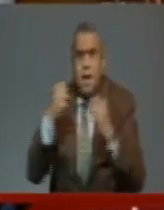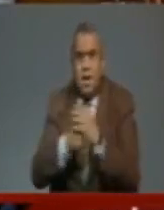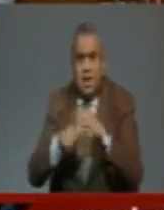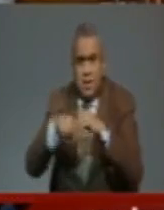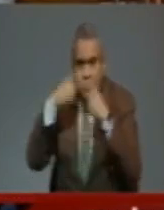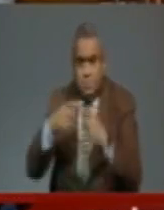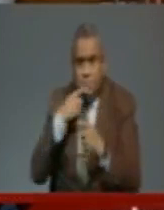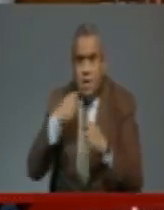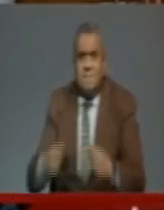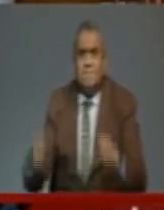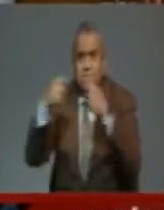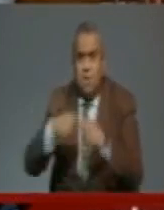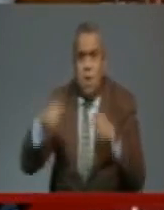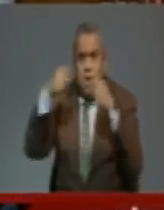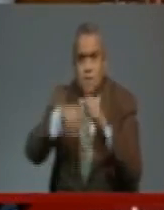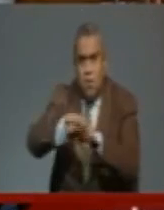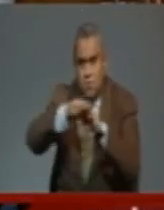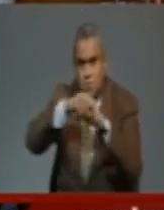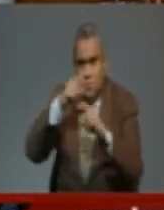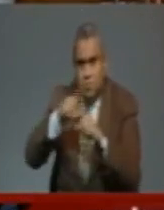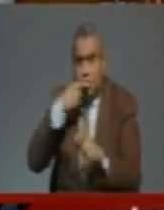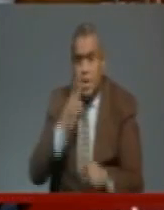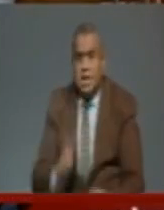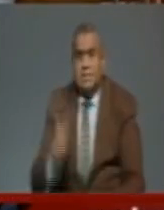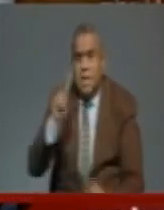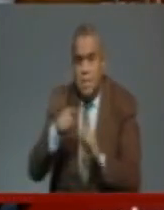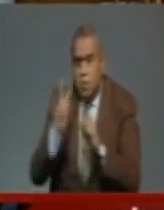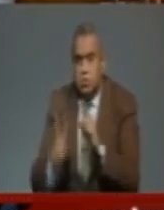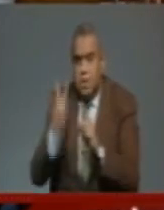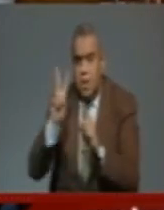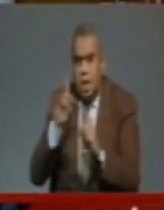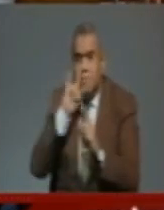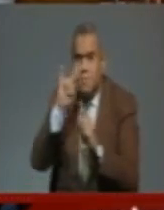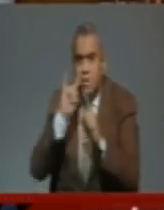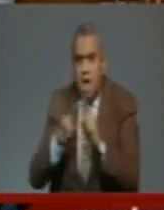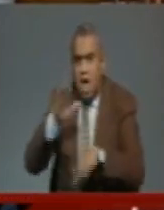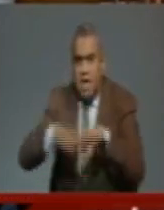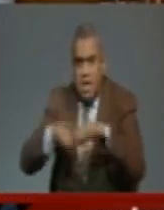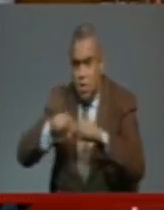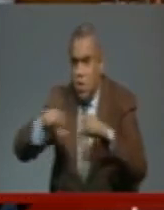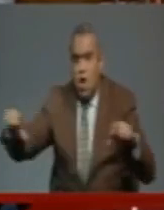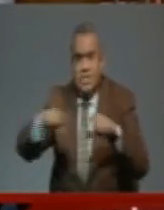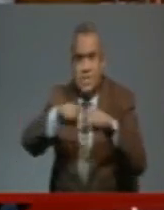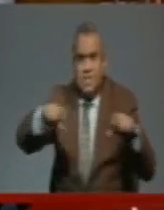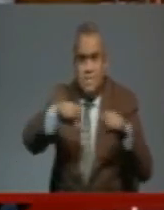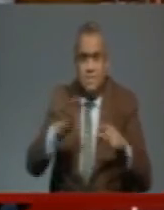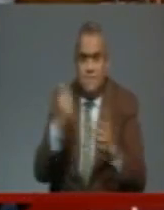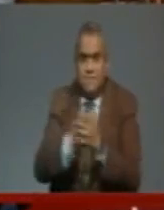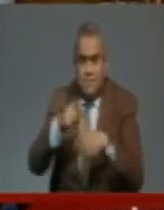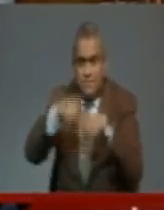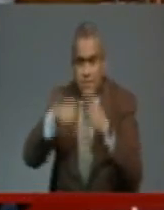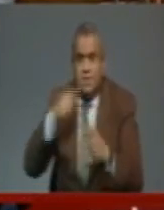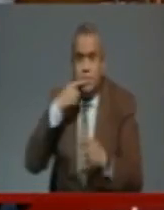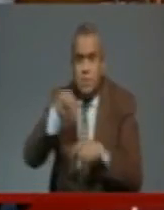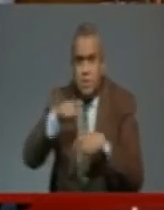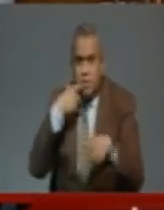بتزيد، زادت معانا الى 7.7 الى 13 كيلومتر مربع. المناطق اللوجستيه ما كانش في حاجه في اسكندريه اسمها مناطق لوجستيه، ولا